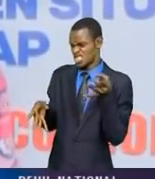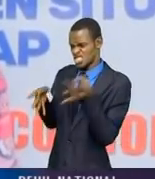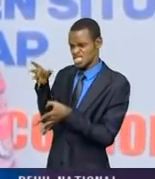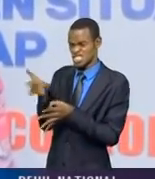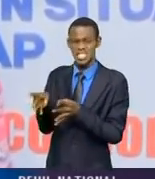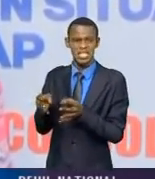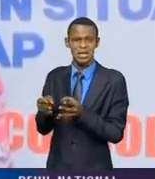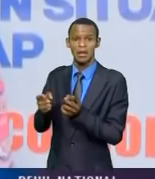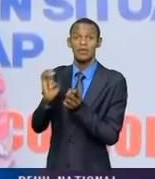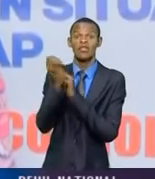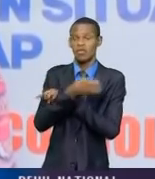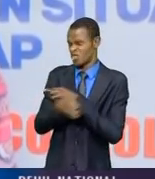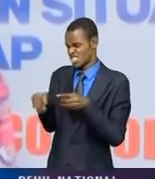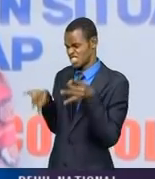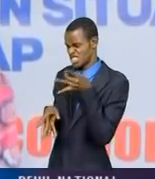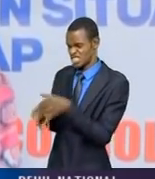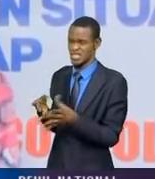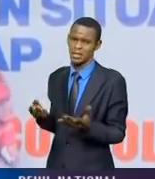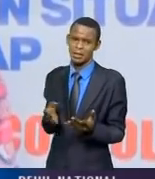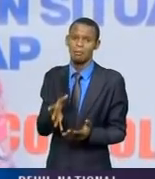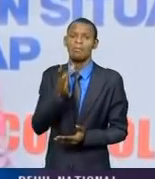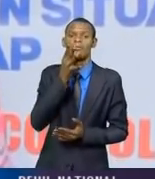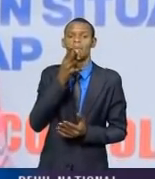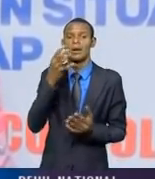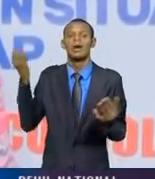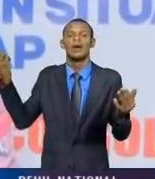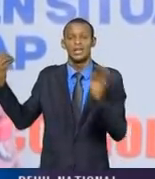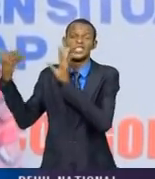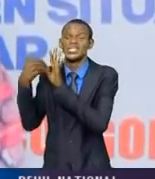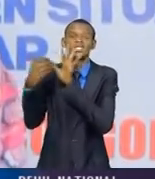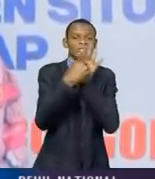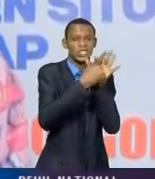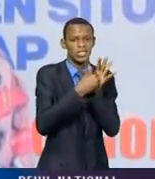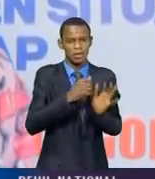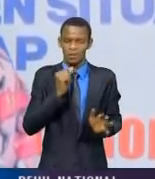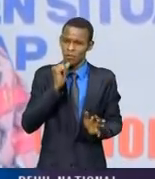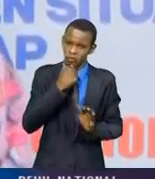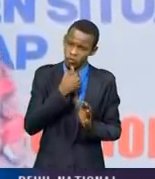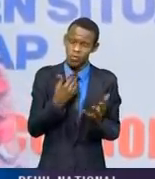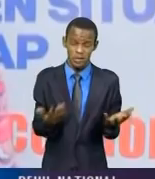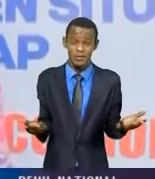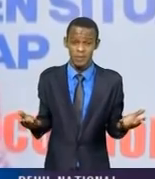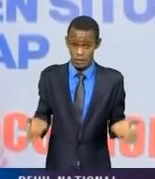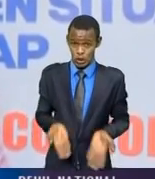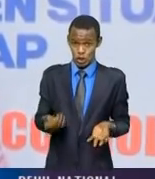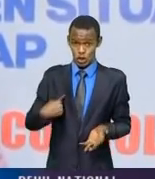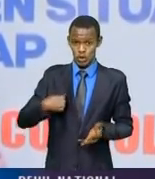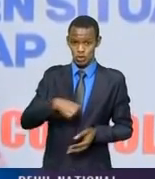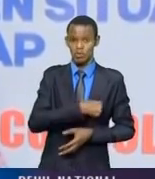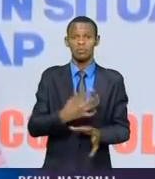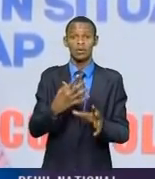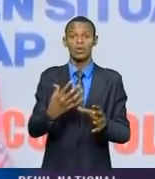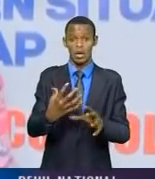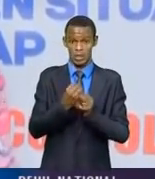handicap et ici nous avons été soutenus par le fonds des femmes congolaises pour